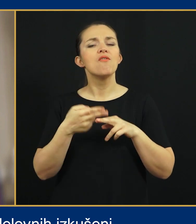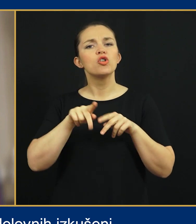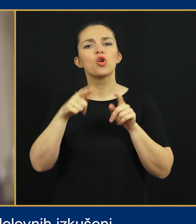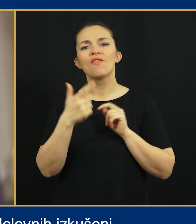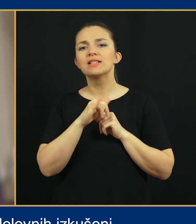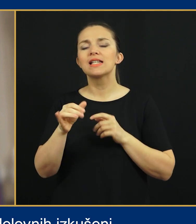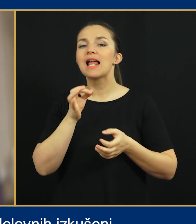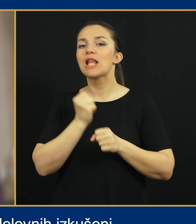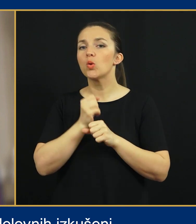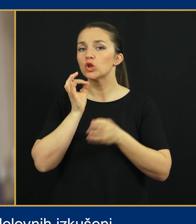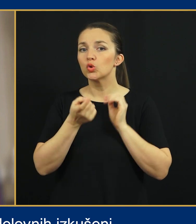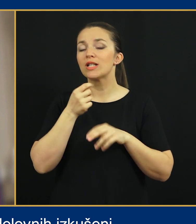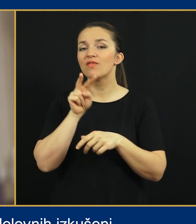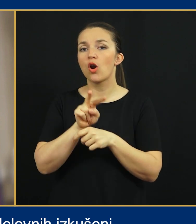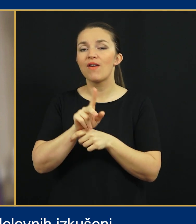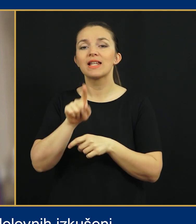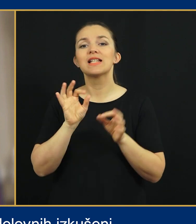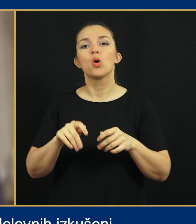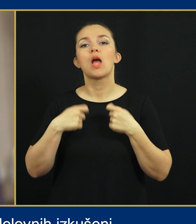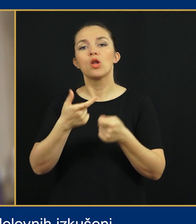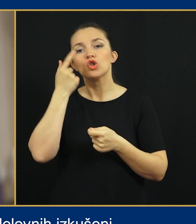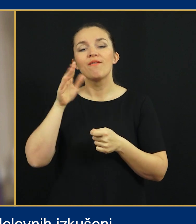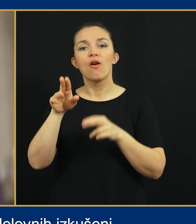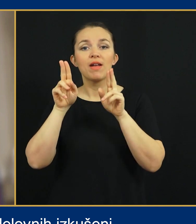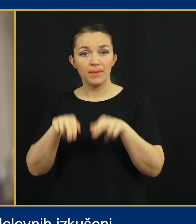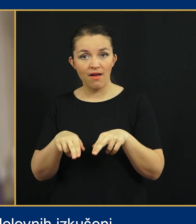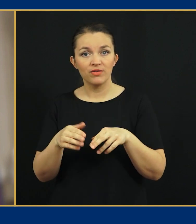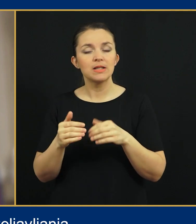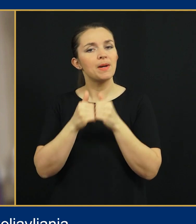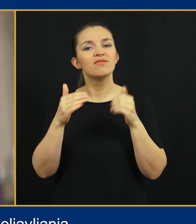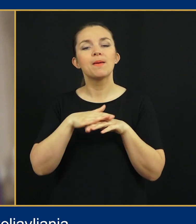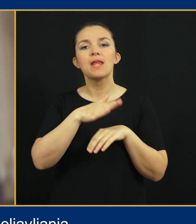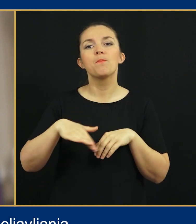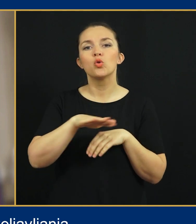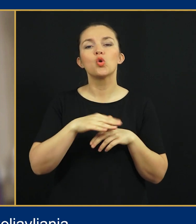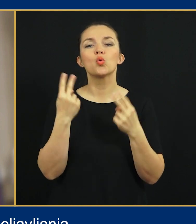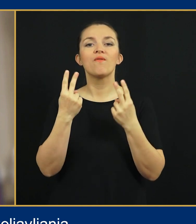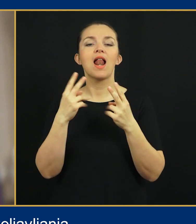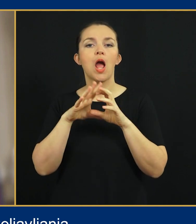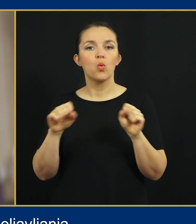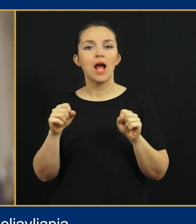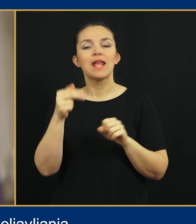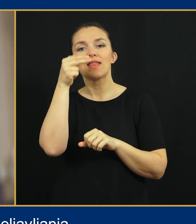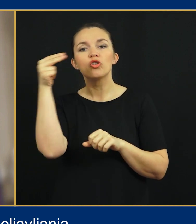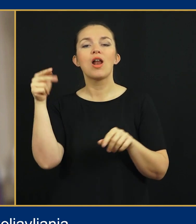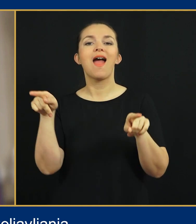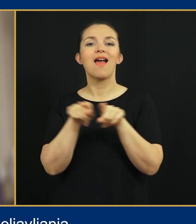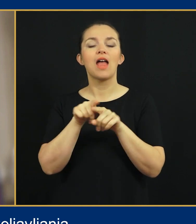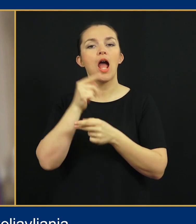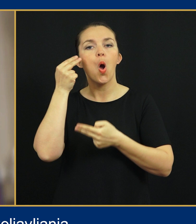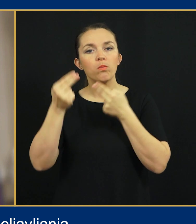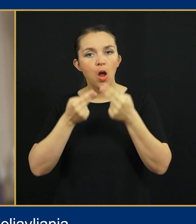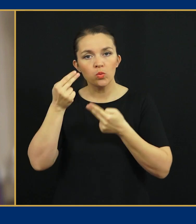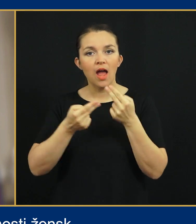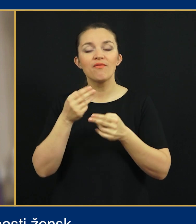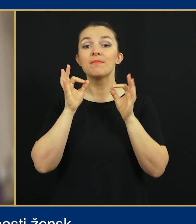20 let delovnih izkušenj iz varovanja in zagotavljanja človekovih pravic, predvsem na področjih uveljavljanja načela enake